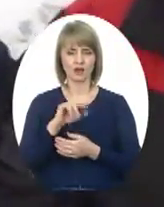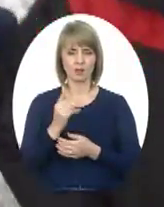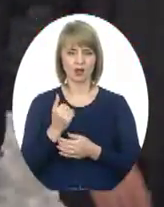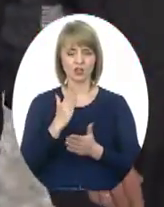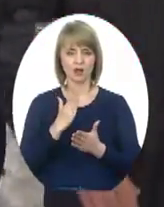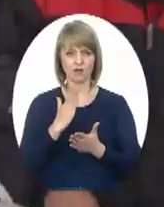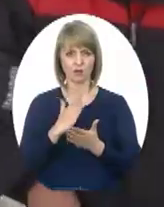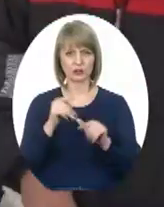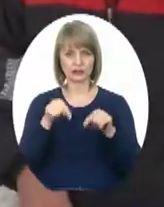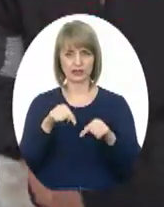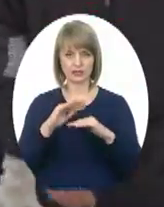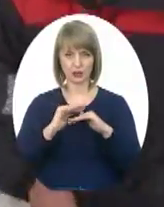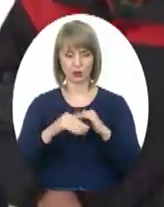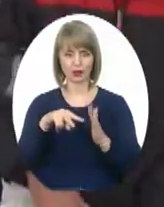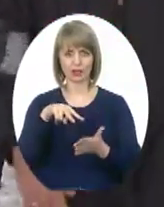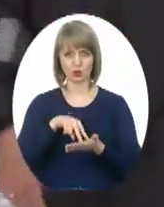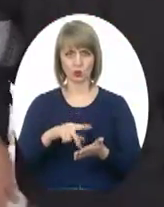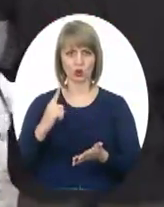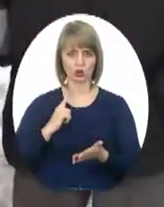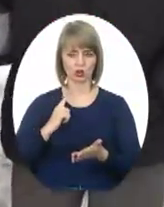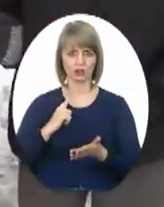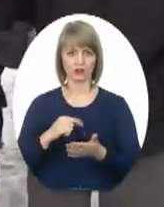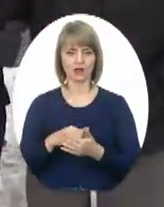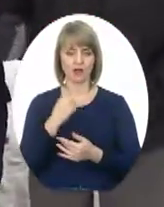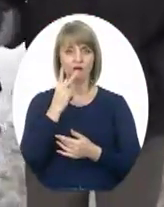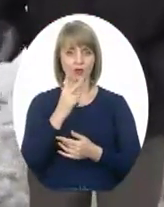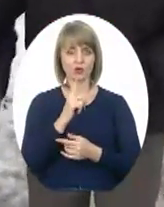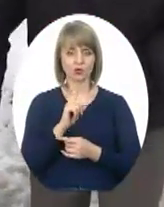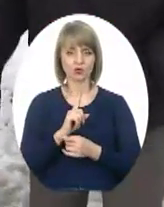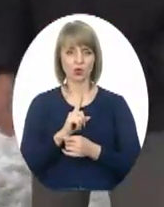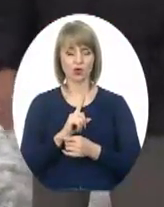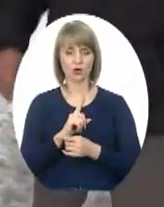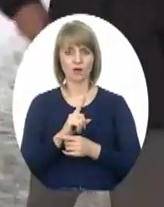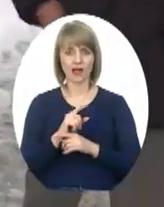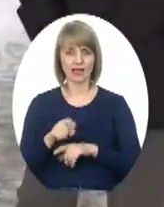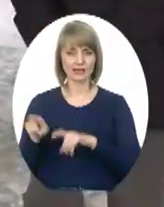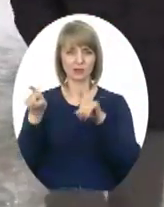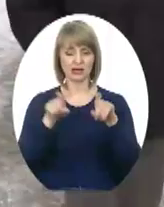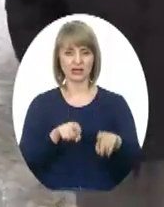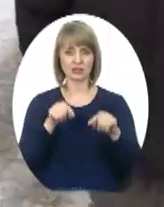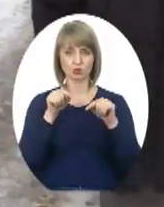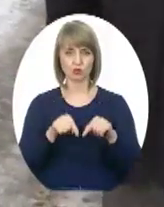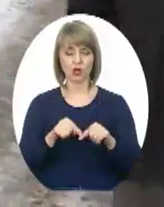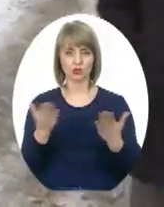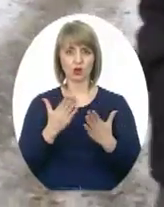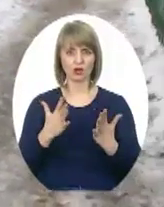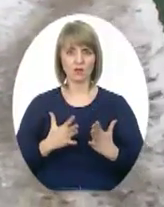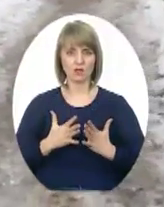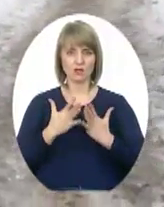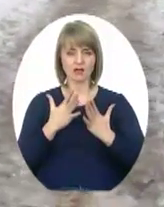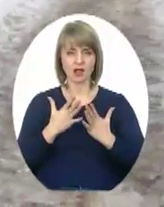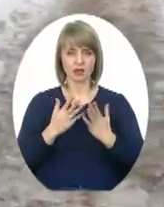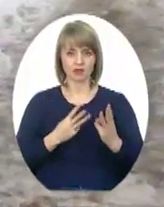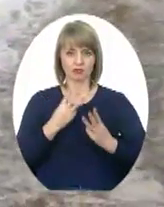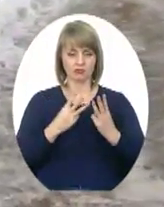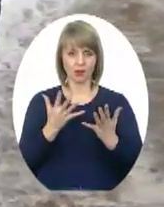Так, Паша, вот здесь на ступеньке стой, меня жди, хорошо? Я вижу, что вот с переездом сюда он какой-то эмоциональный